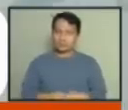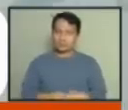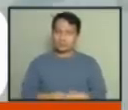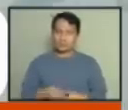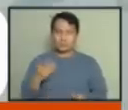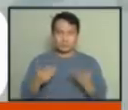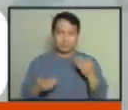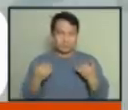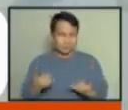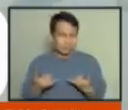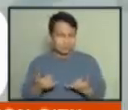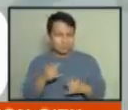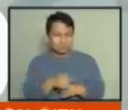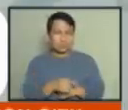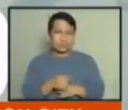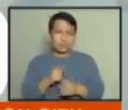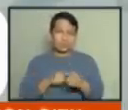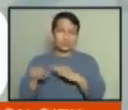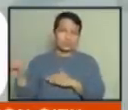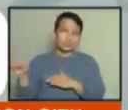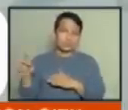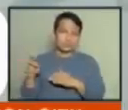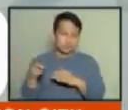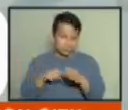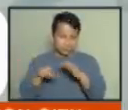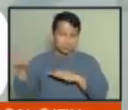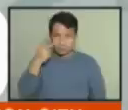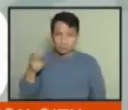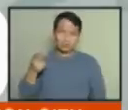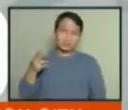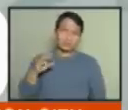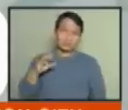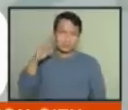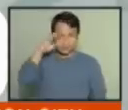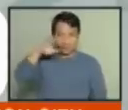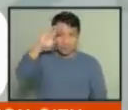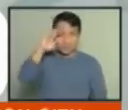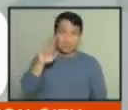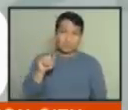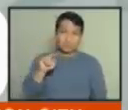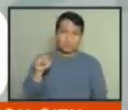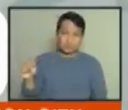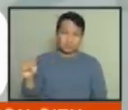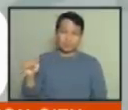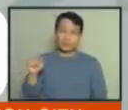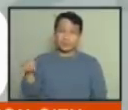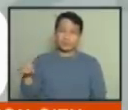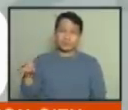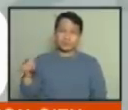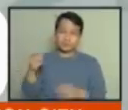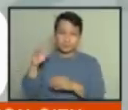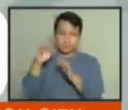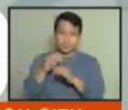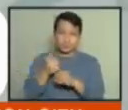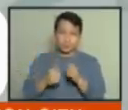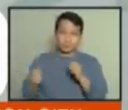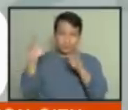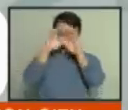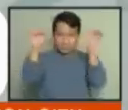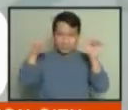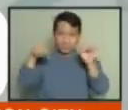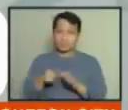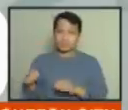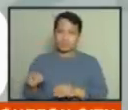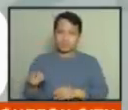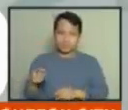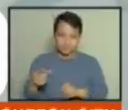siguro. Tapos ngayon, naglayas po sila. Nahanap namin sa Tansa, sir. Pinatawag ko yung presidente ng fraternity nila. Nagkita-kita kami sa